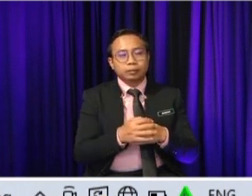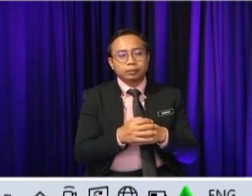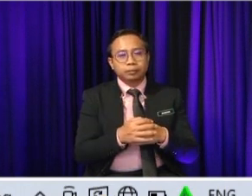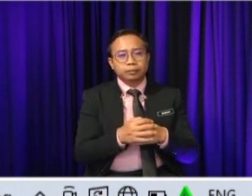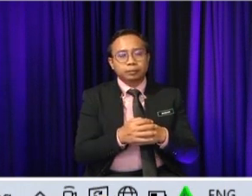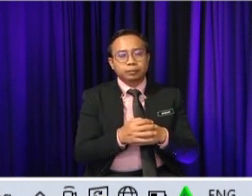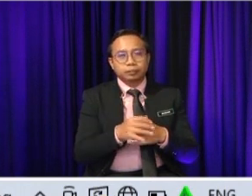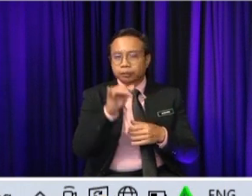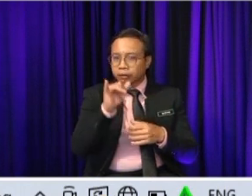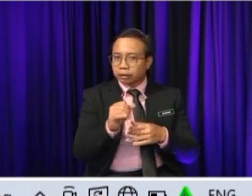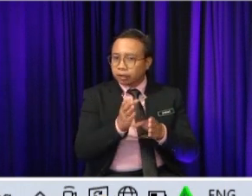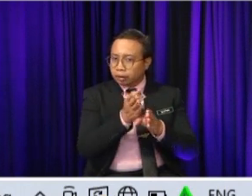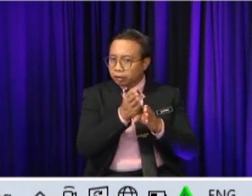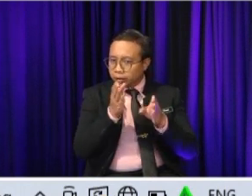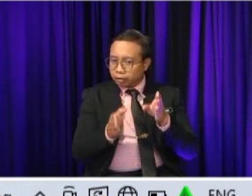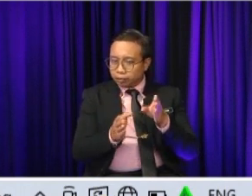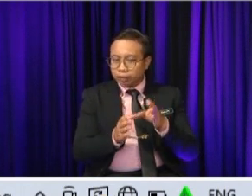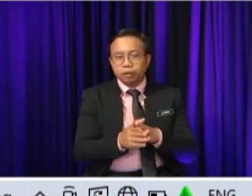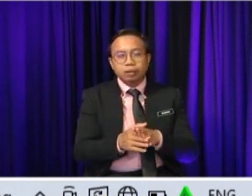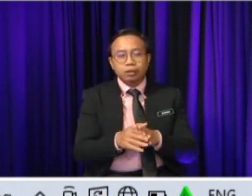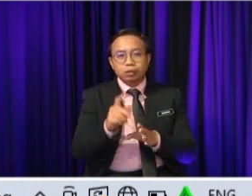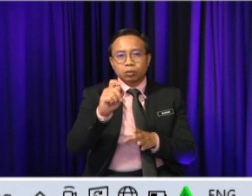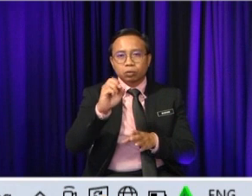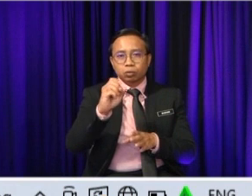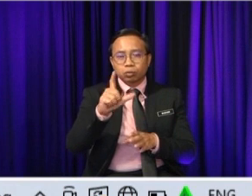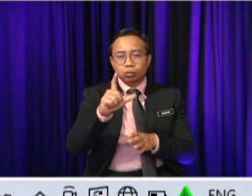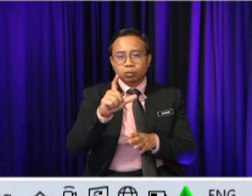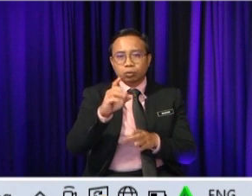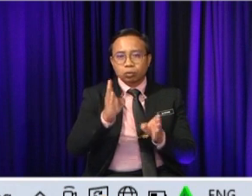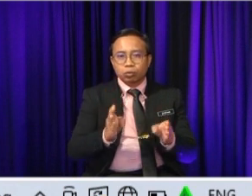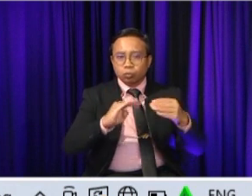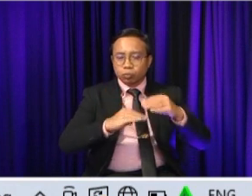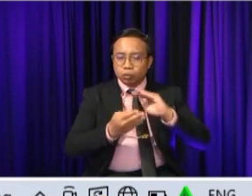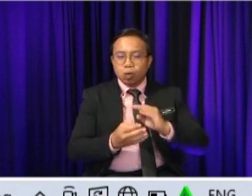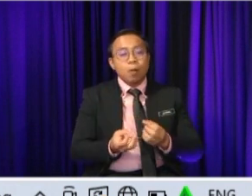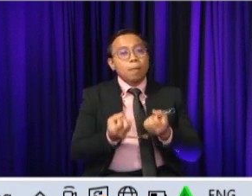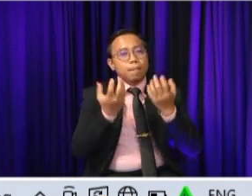yang di tepi ini toolbox Ini pertama ini kita memang kenapa